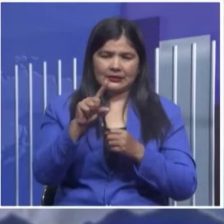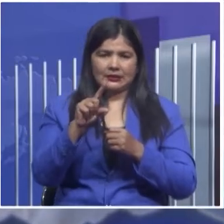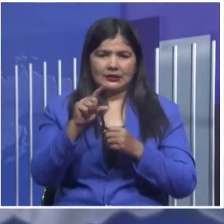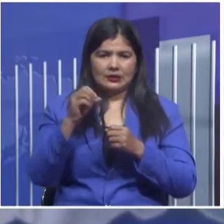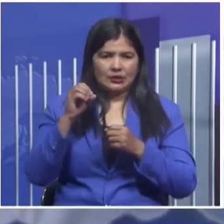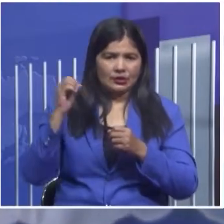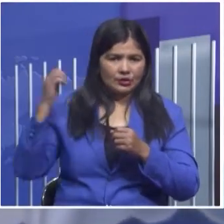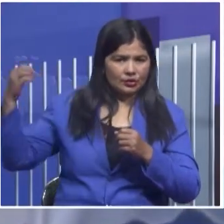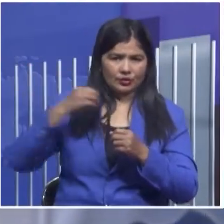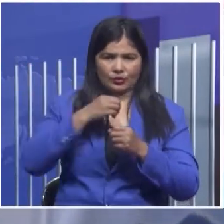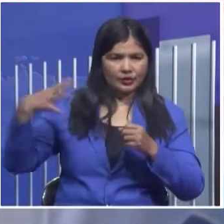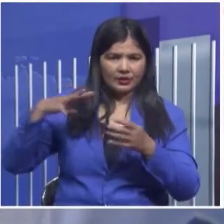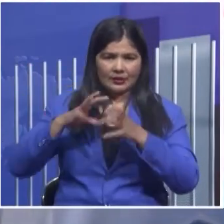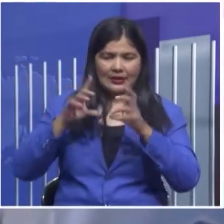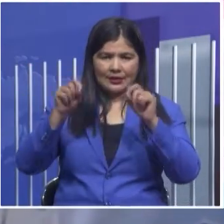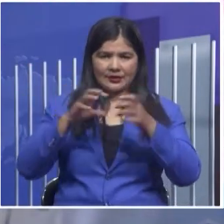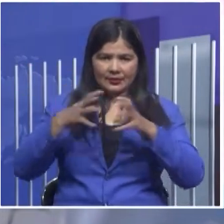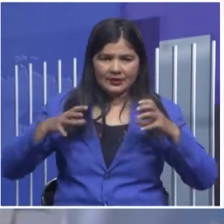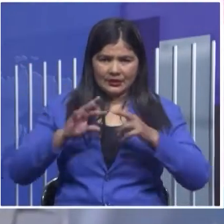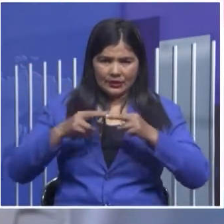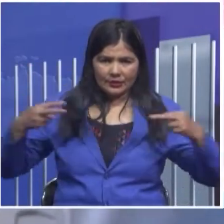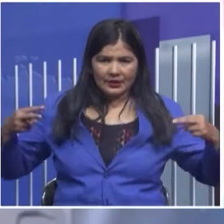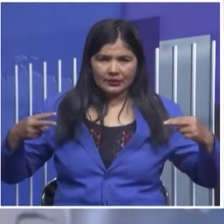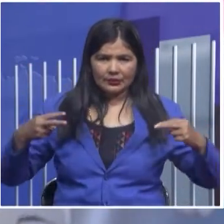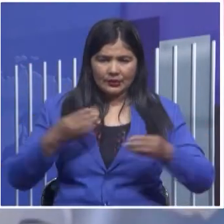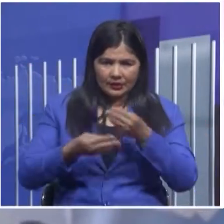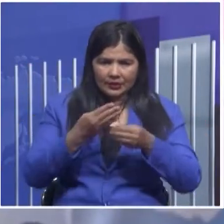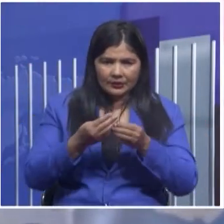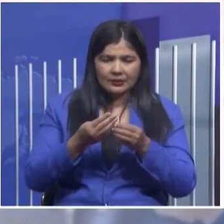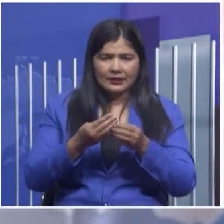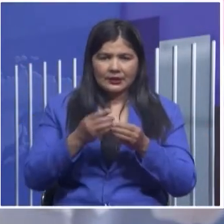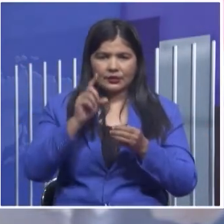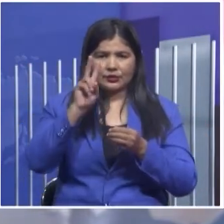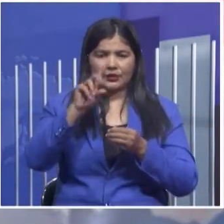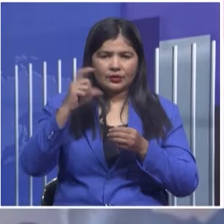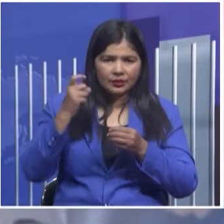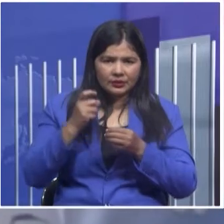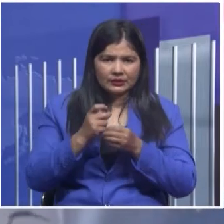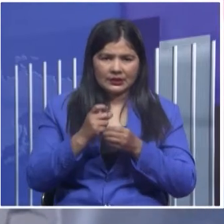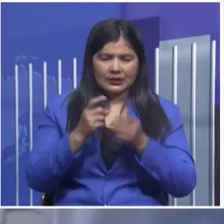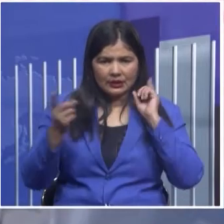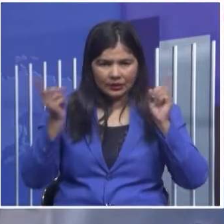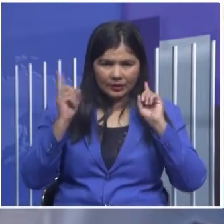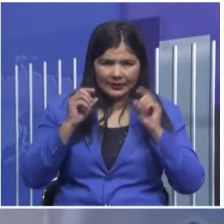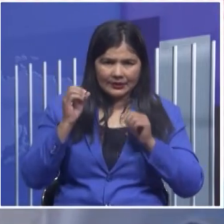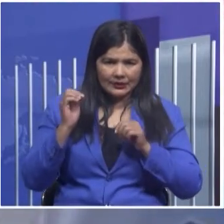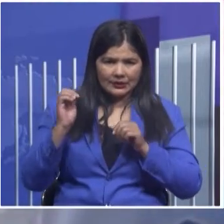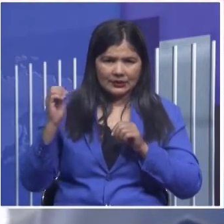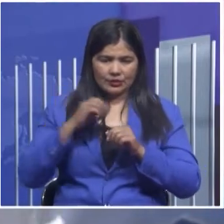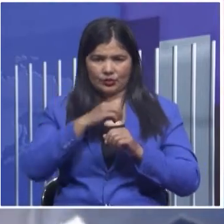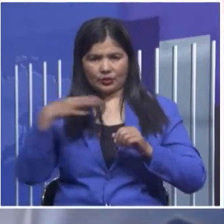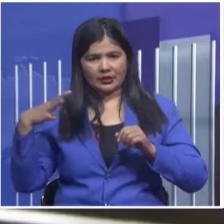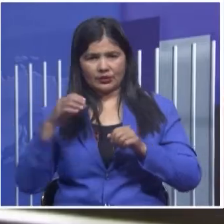लागि आवश्यक मेसिनरी औजार खरिदको लागि रु 2 करोड तथा पञ्चपुरी नगरपालिका सुर्खेतको